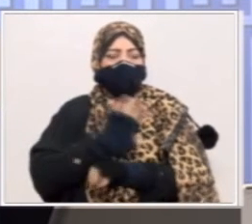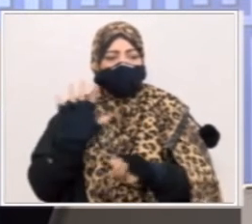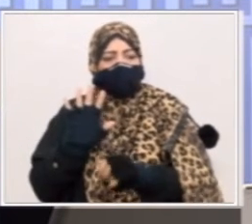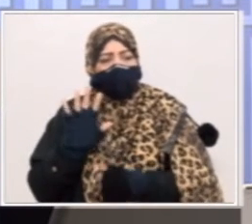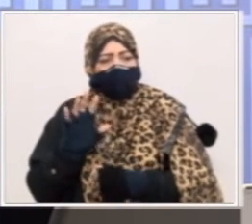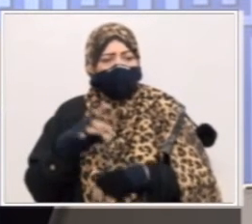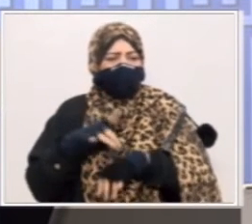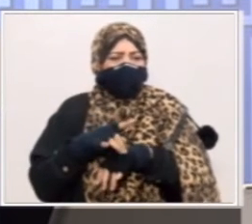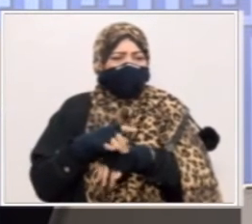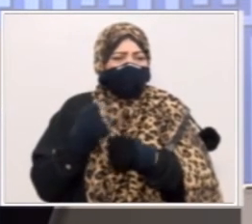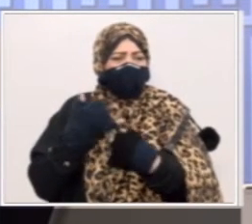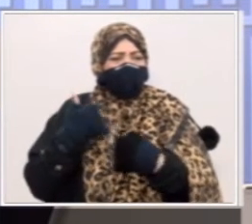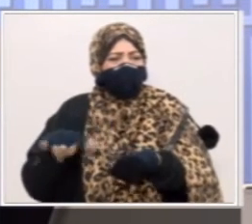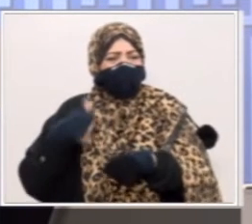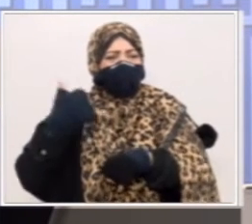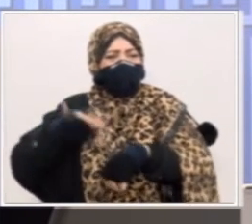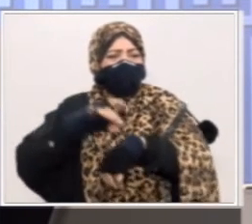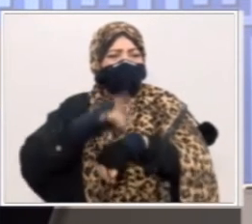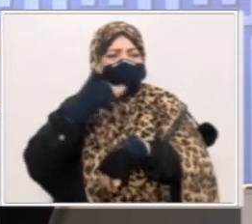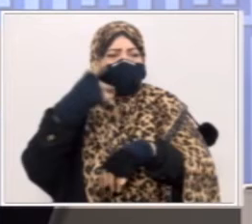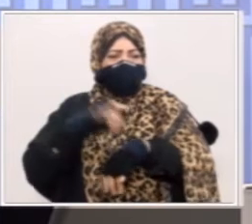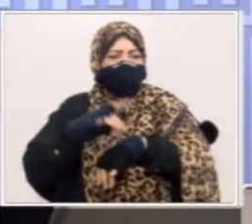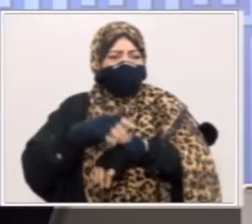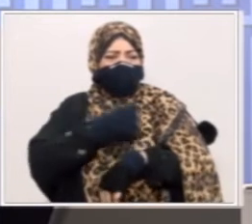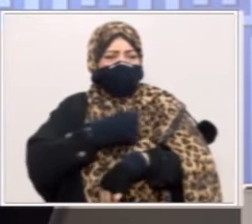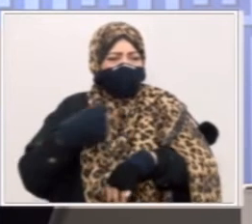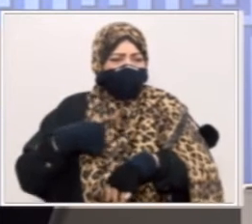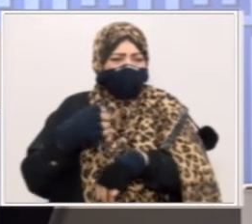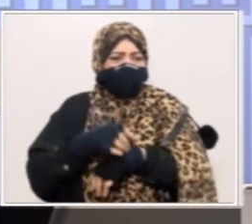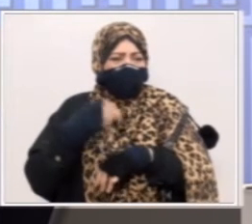التي هي قبل رمضان في أواخر شهر شعبان أو في آخر